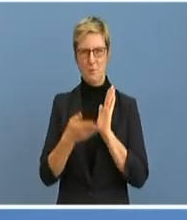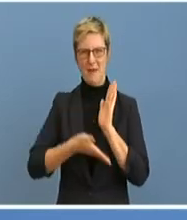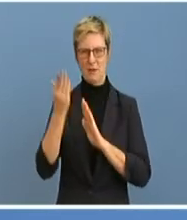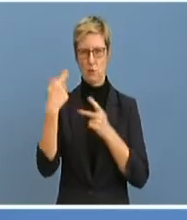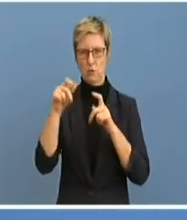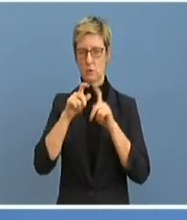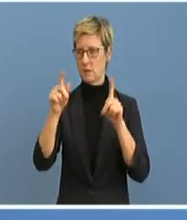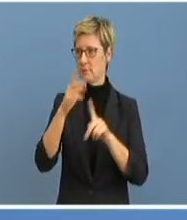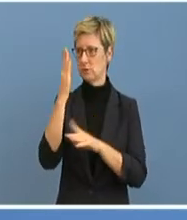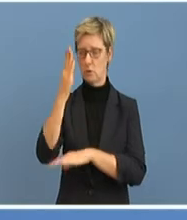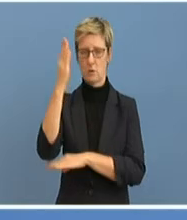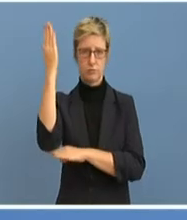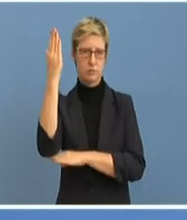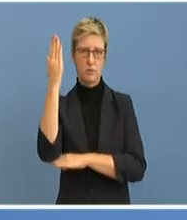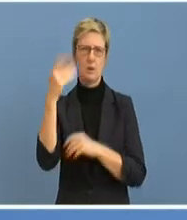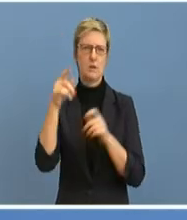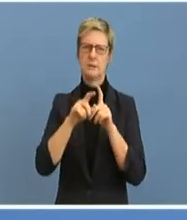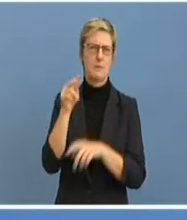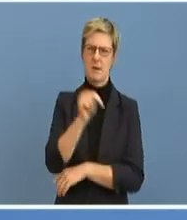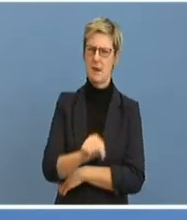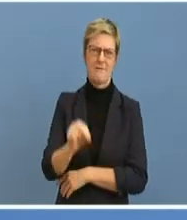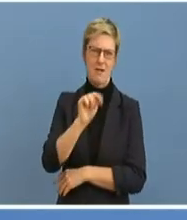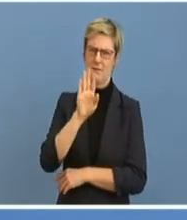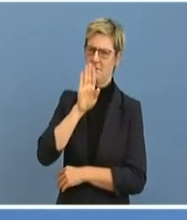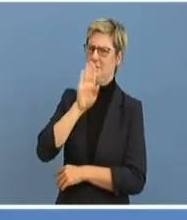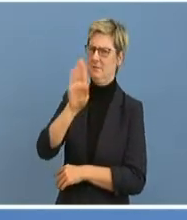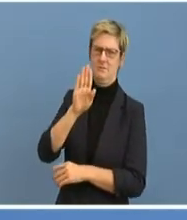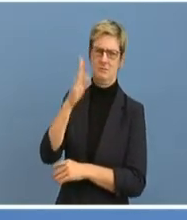zum Thema Nawalny, wie Sie gerade sagten.